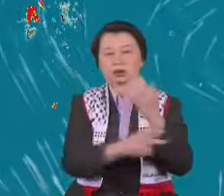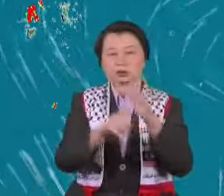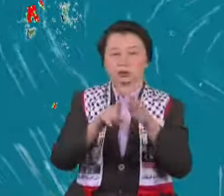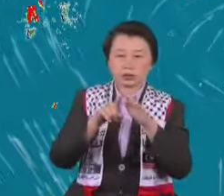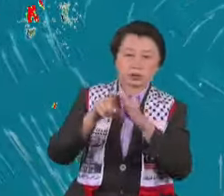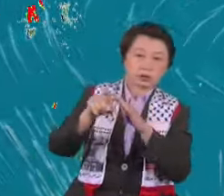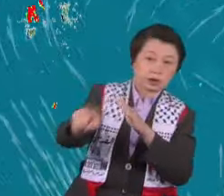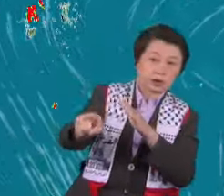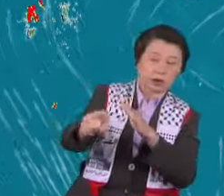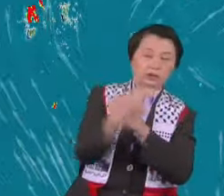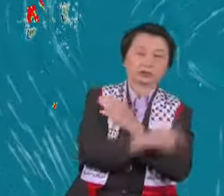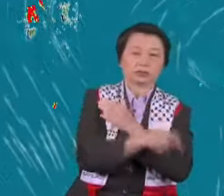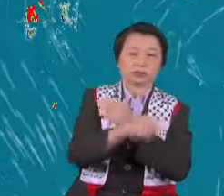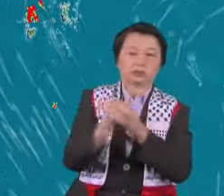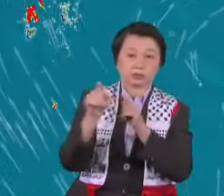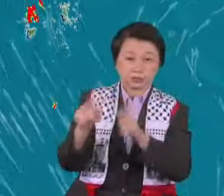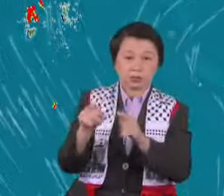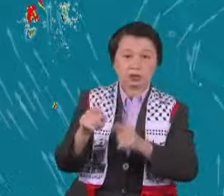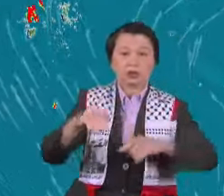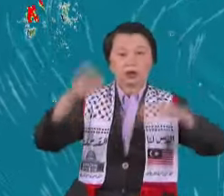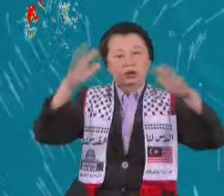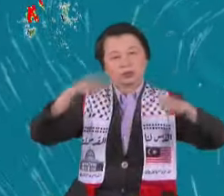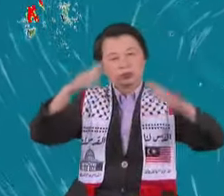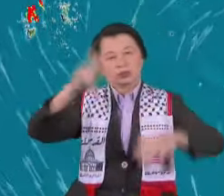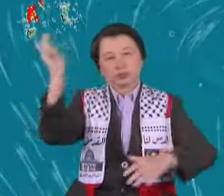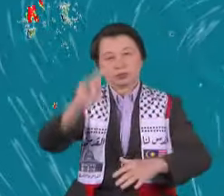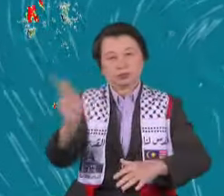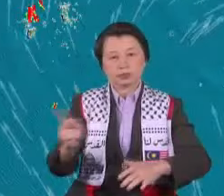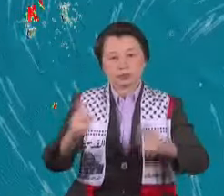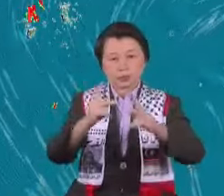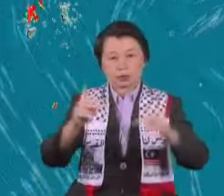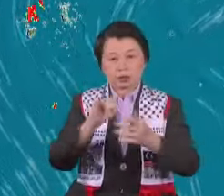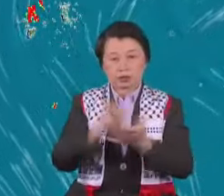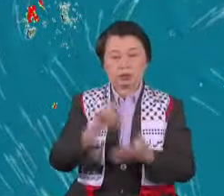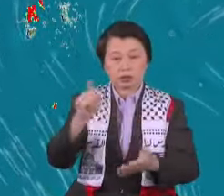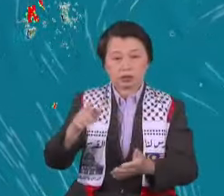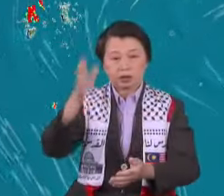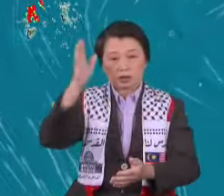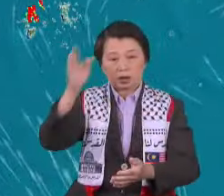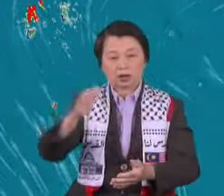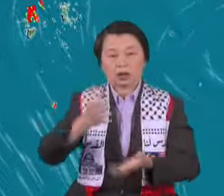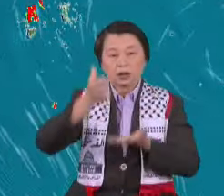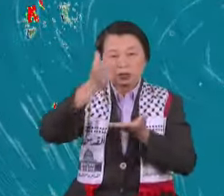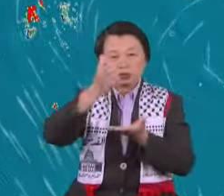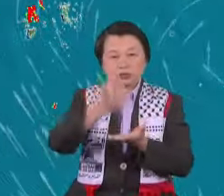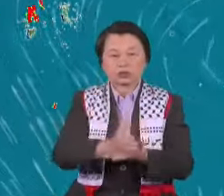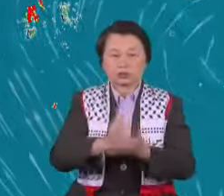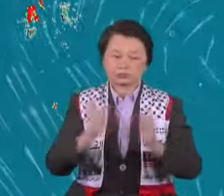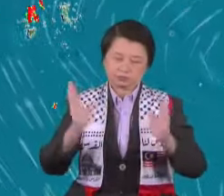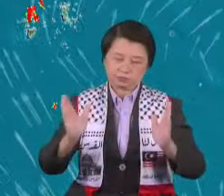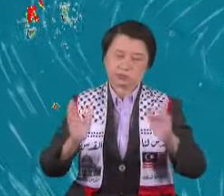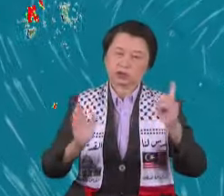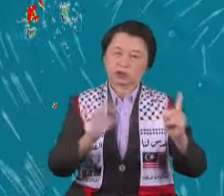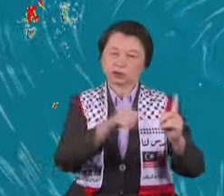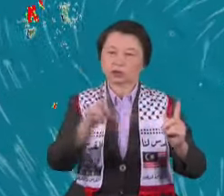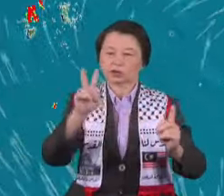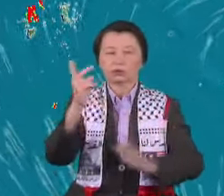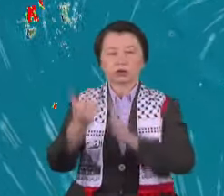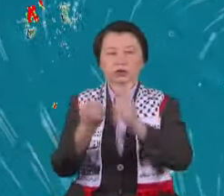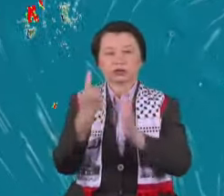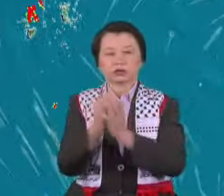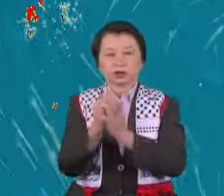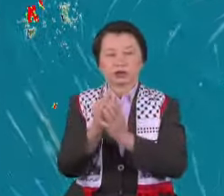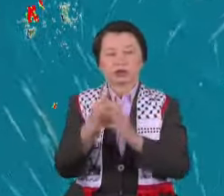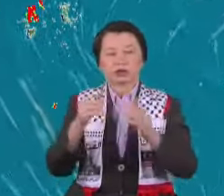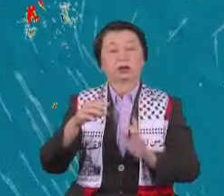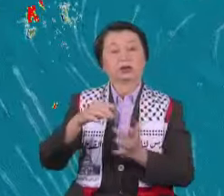pedalaman negeri-negeri berkenaan. Dan ribut petir untuk kawasan-kawasan ini dijangka akan beransur reda dalam tempoh 1 hingga 2 jam daripada